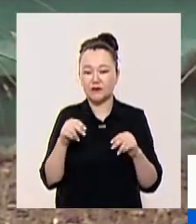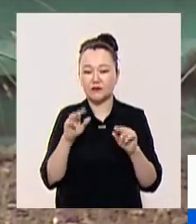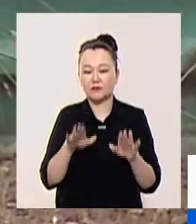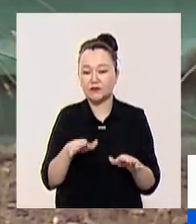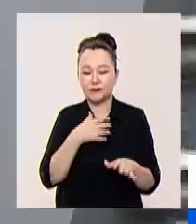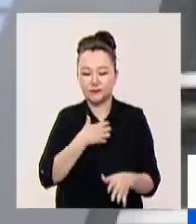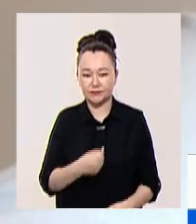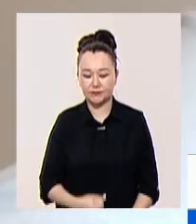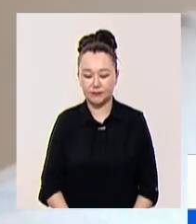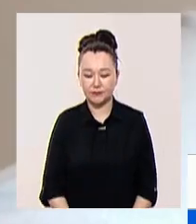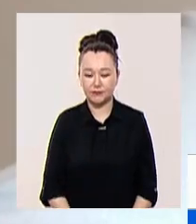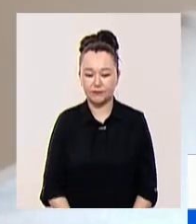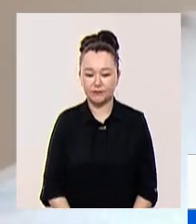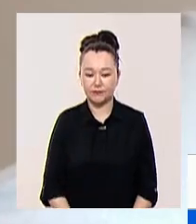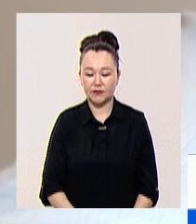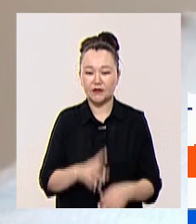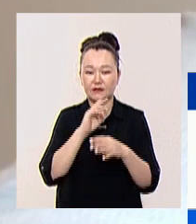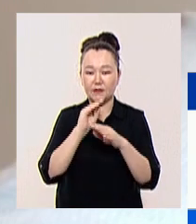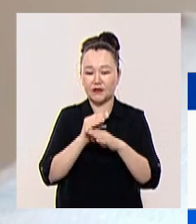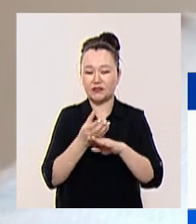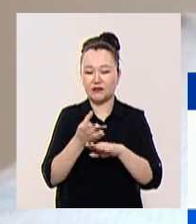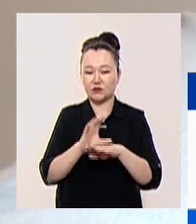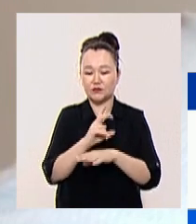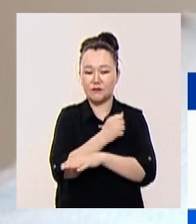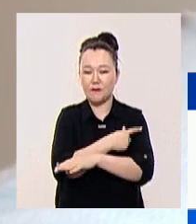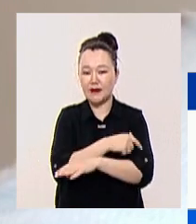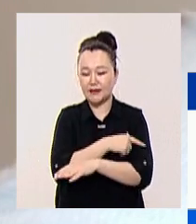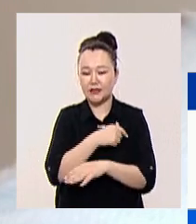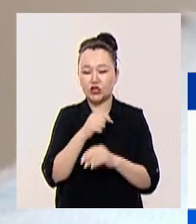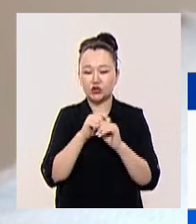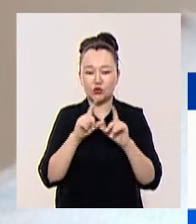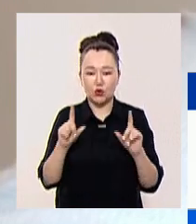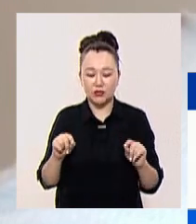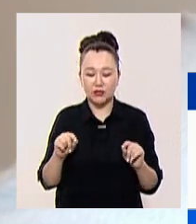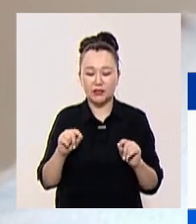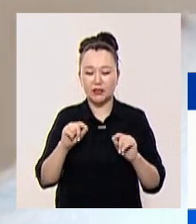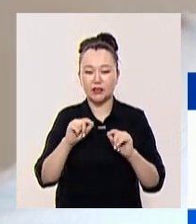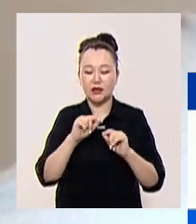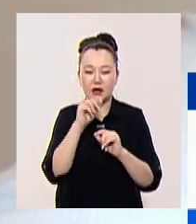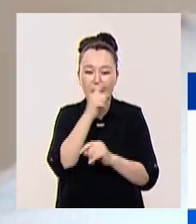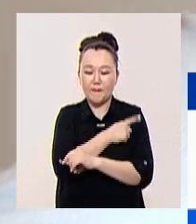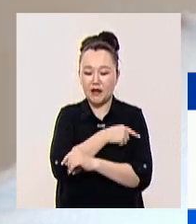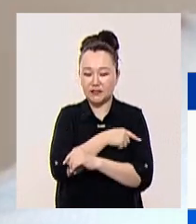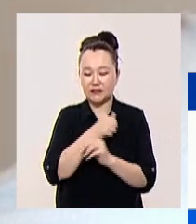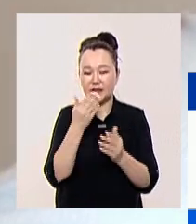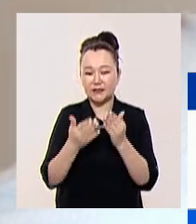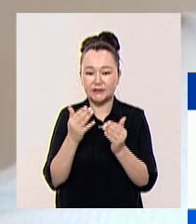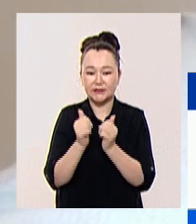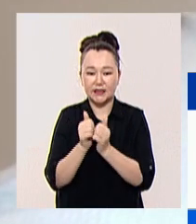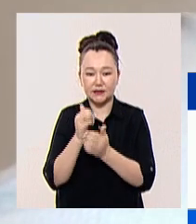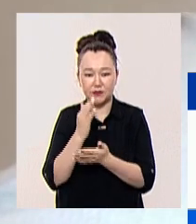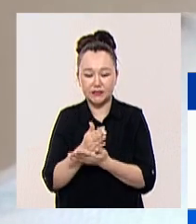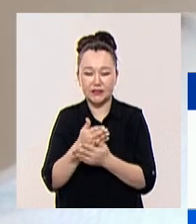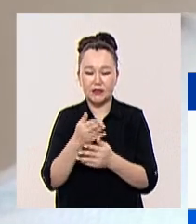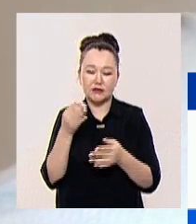Это дополнительная нагрузка на поликлиники, школы, больница, если есть рядом. И,